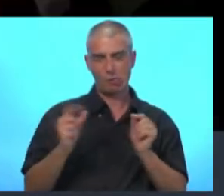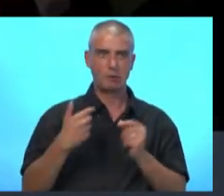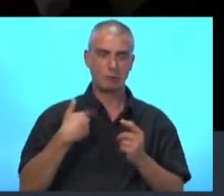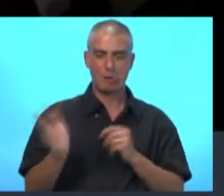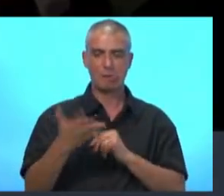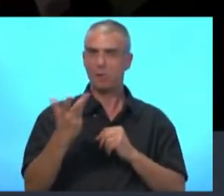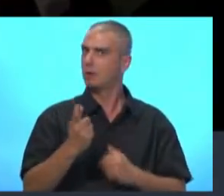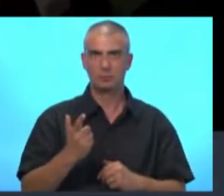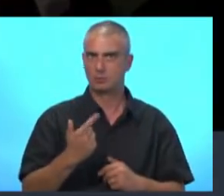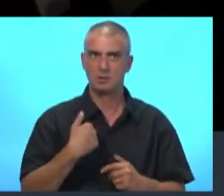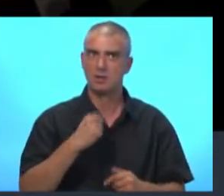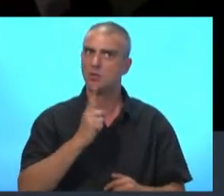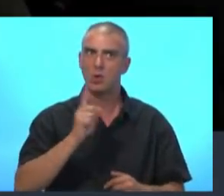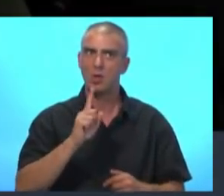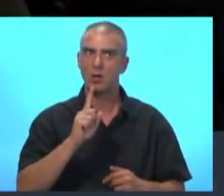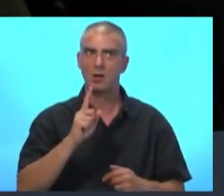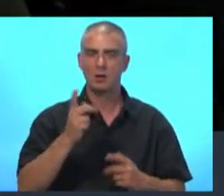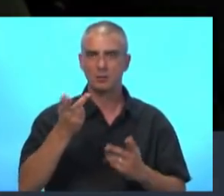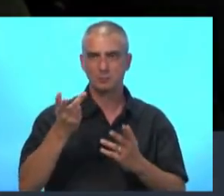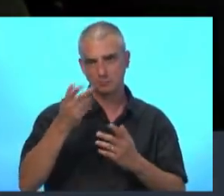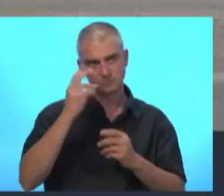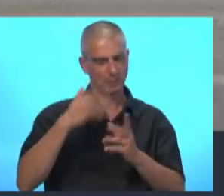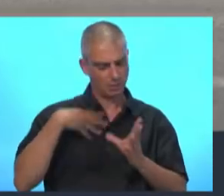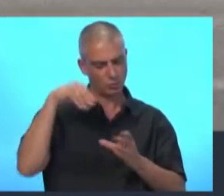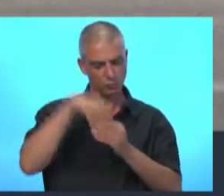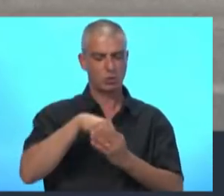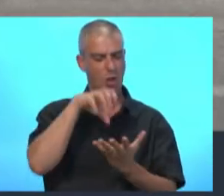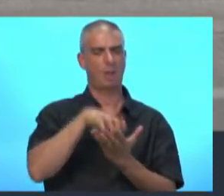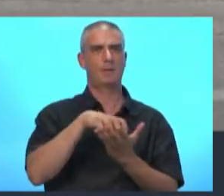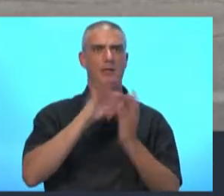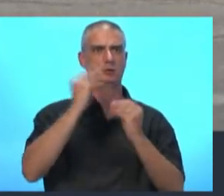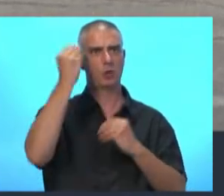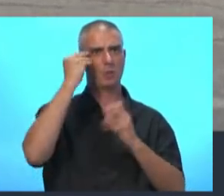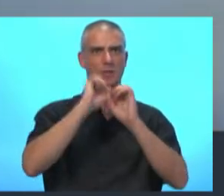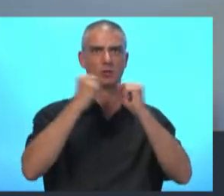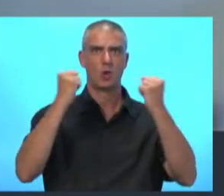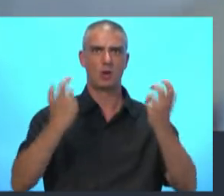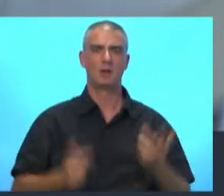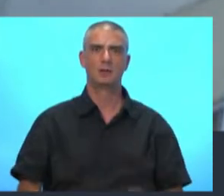חפיפניקים, אנחנו לא שקוצים, אנחנו חלק מהזרם המרכזי.